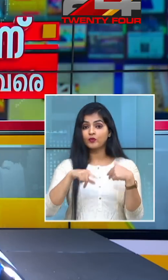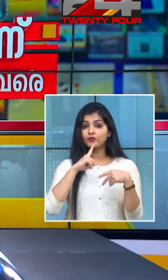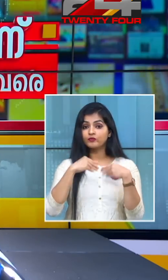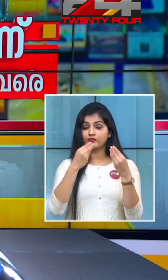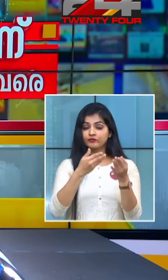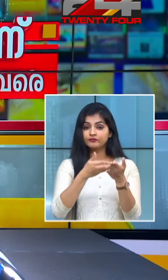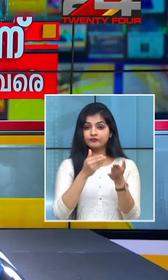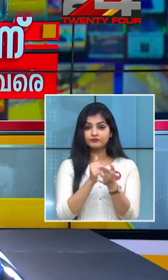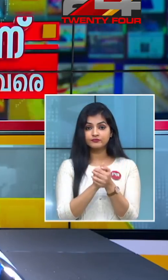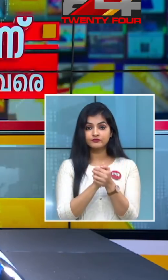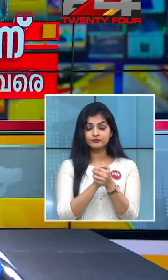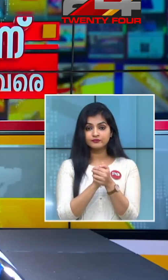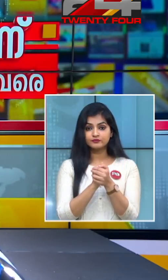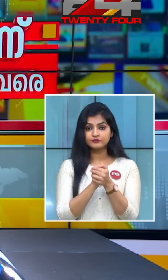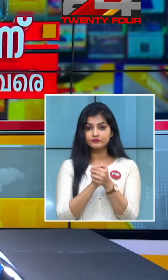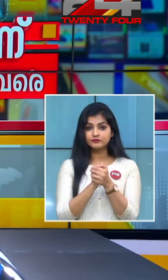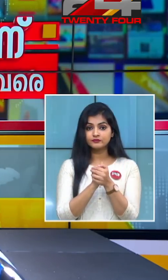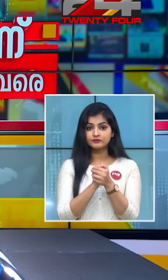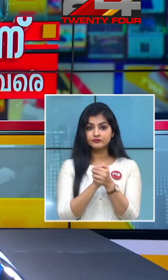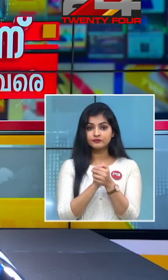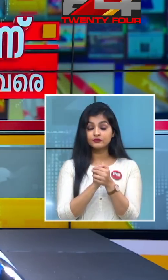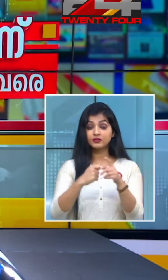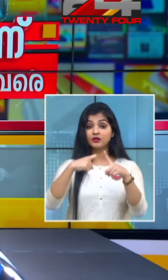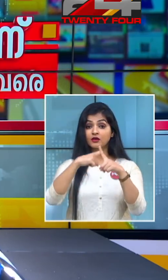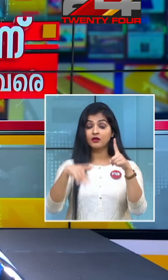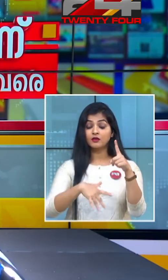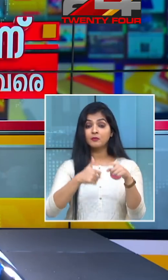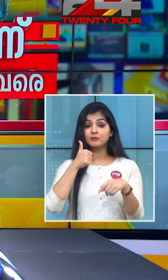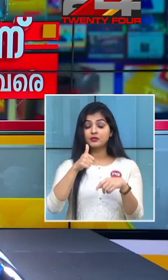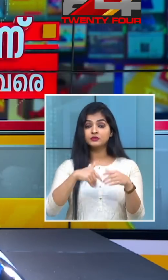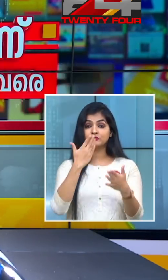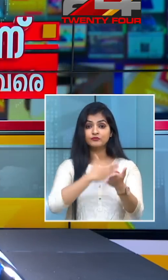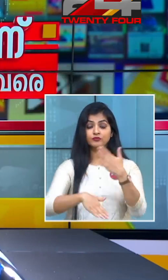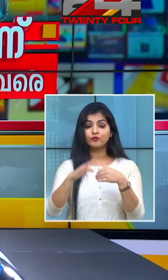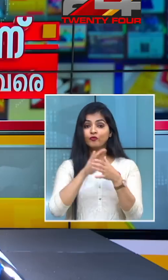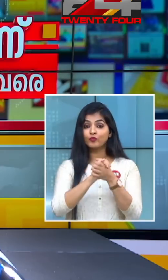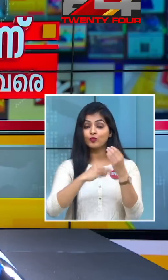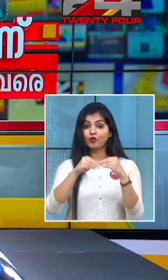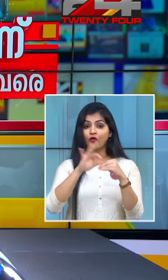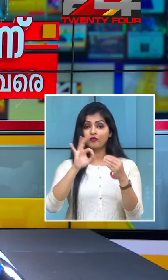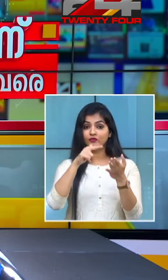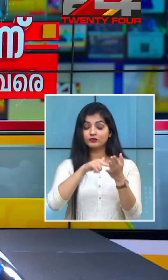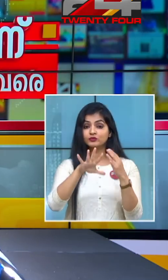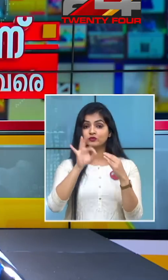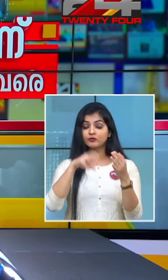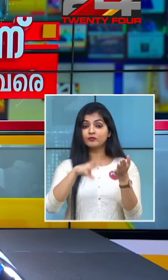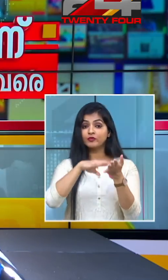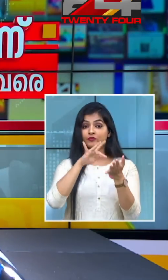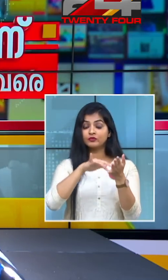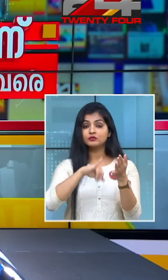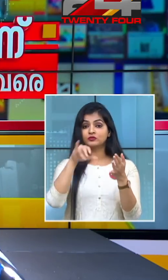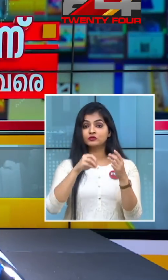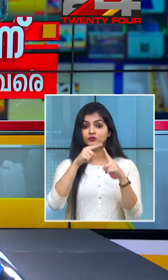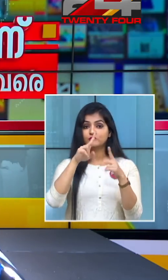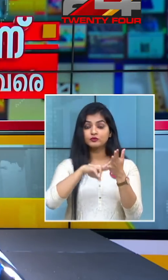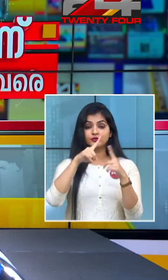എത്തിയിരിക്കുന്നത്. ശ്രീകാന്താണ് വാർത്തയുടെ വിശദാംശങ്ങൾ നൽകിയത്. സംസ്ഥാനത്തെ ഏറ്റവും മികച്ച ഭിന്നശേഷി സൗഹൃദ ഓഫീസായി തെരഞ്ഞെടുക്കപ്പെട്ട മാവേലിക്കര ജോയിന്റ് RTO